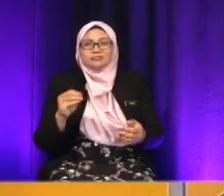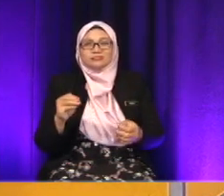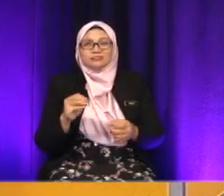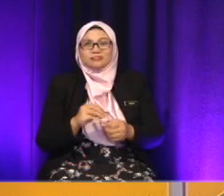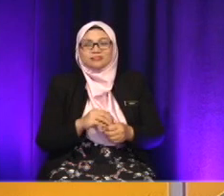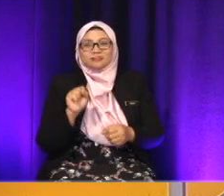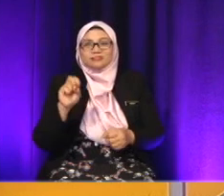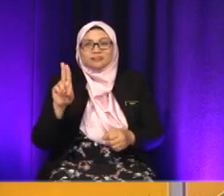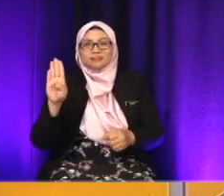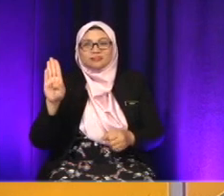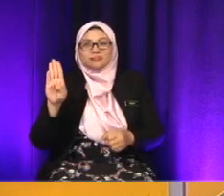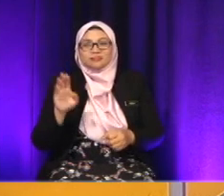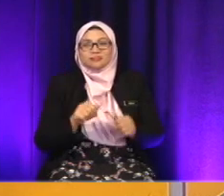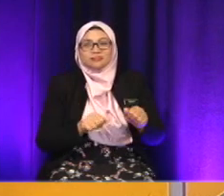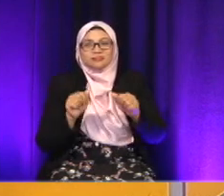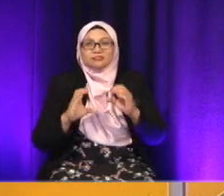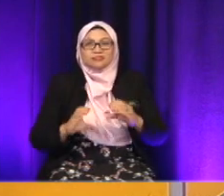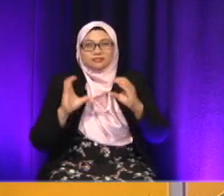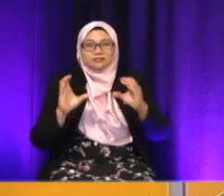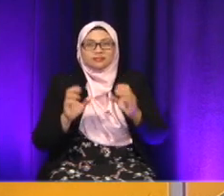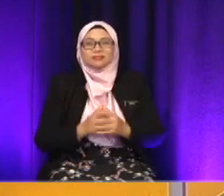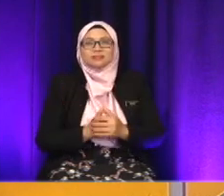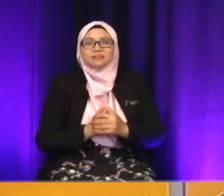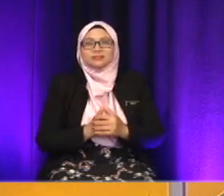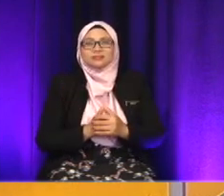ada dua fungsi dan juga presiden